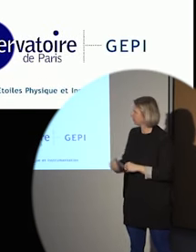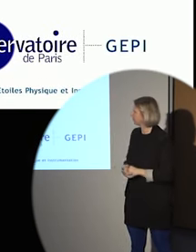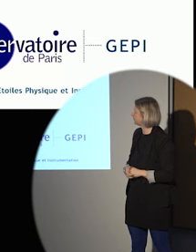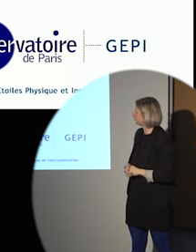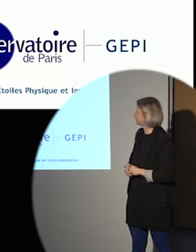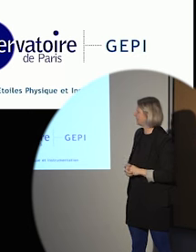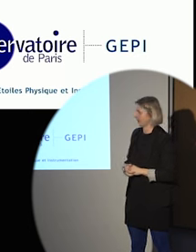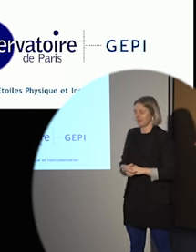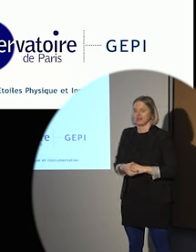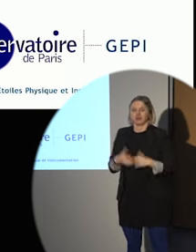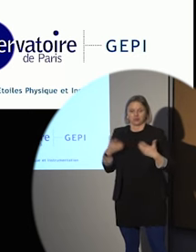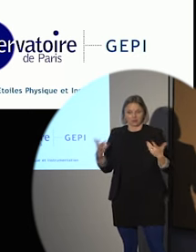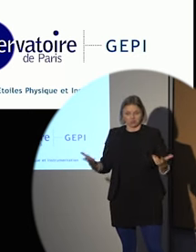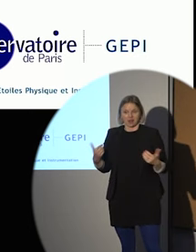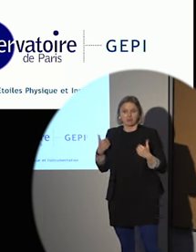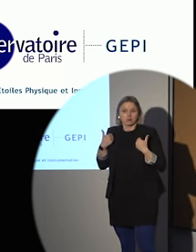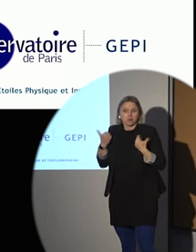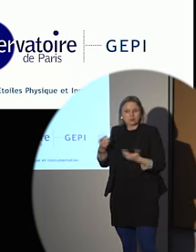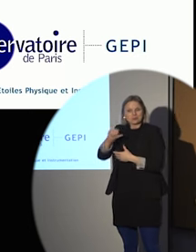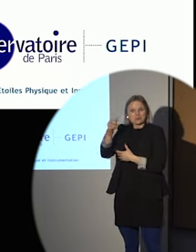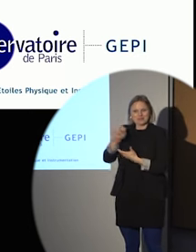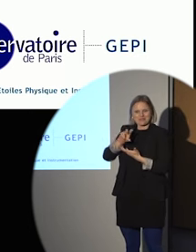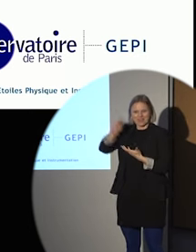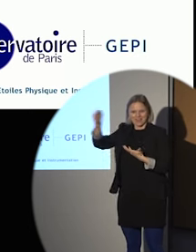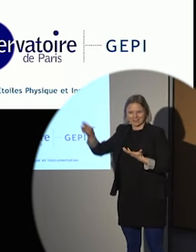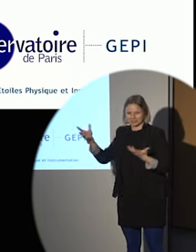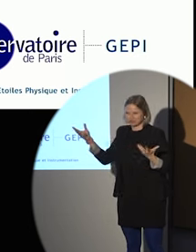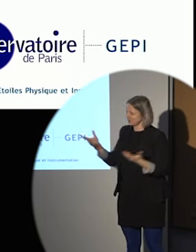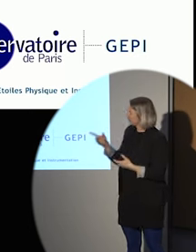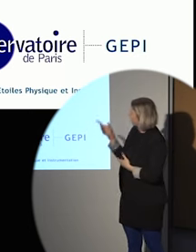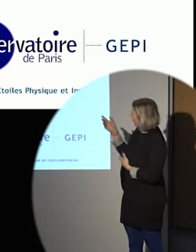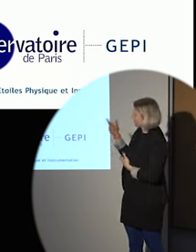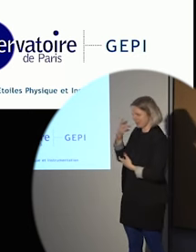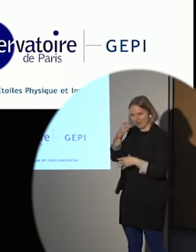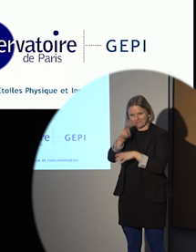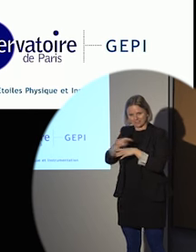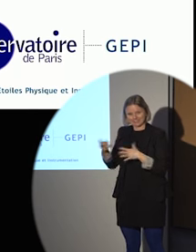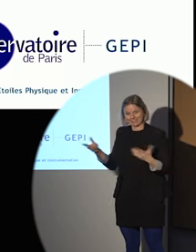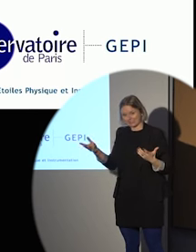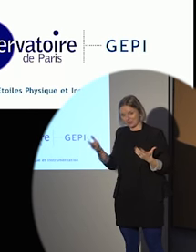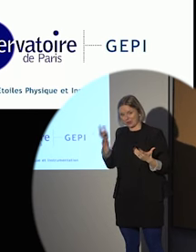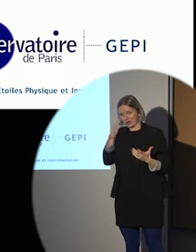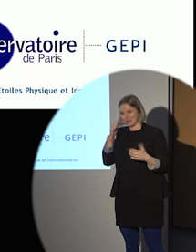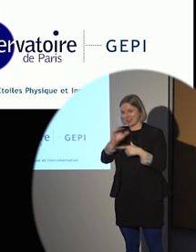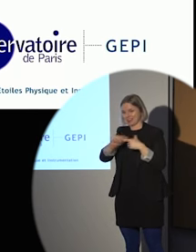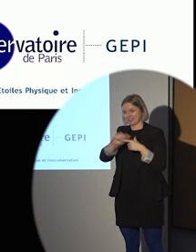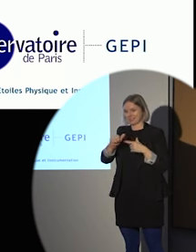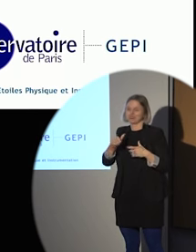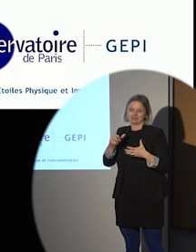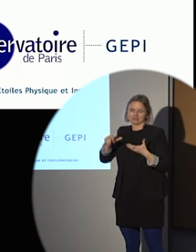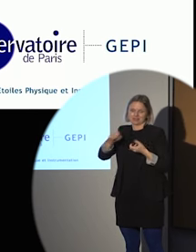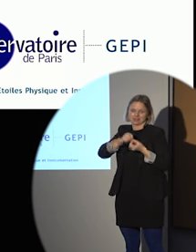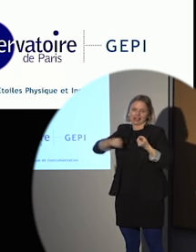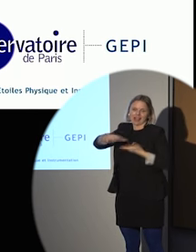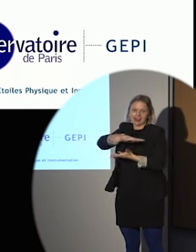Donc le premier voyage que je vous propose, c'est d'abord de visiter notre galaxie, notre